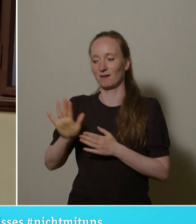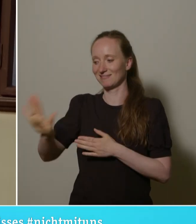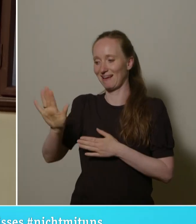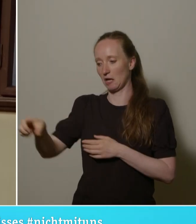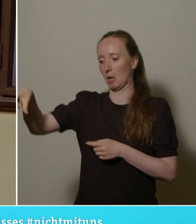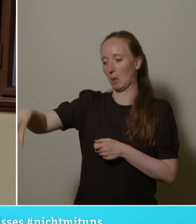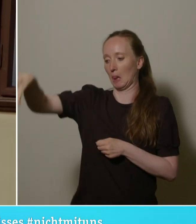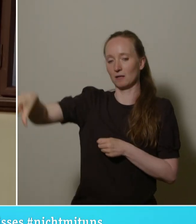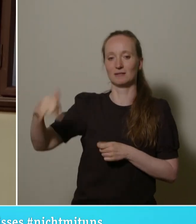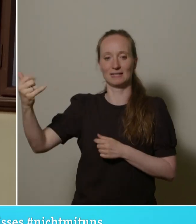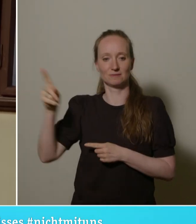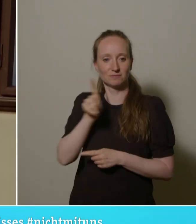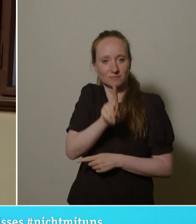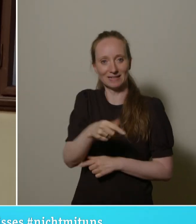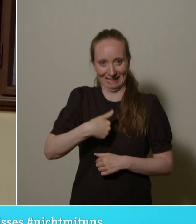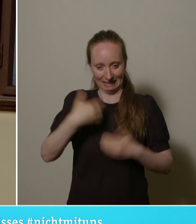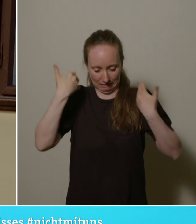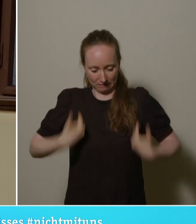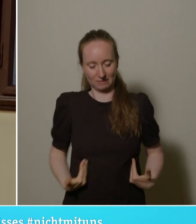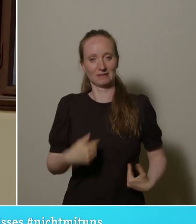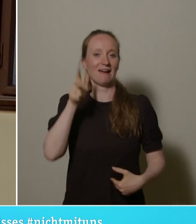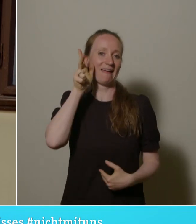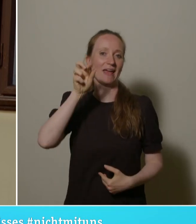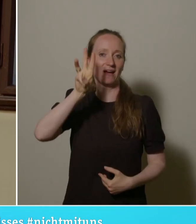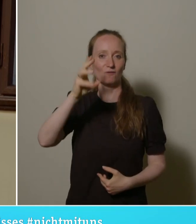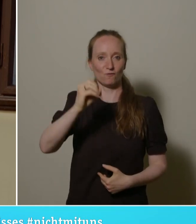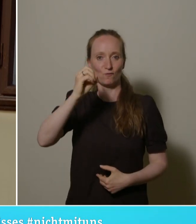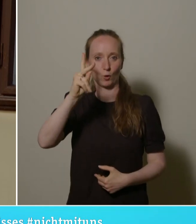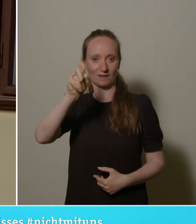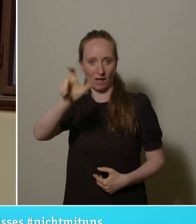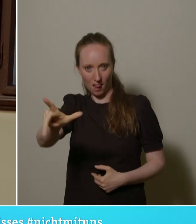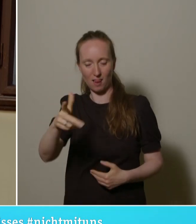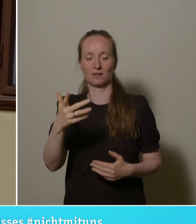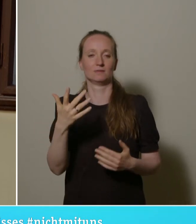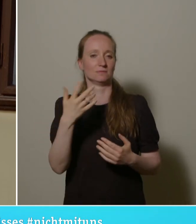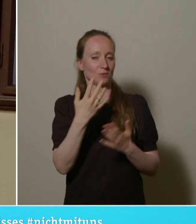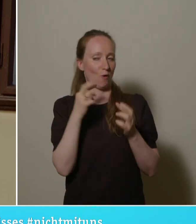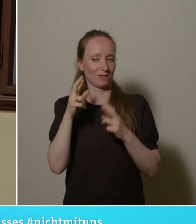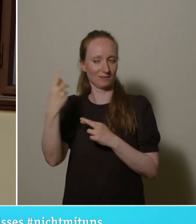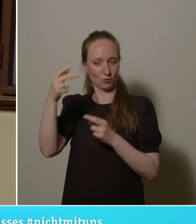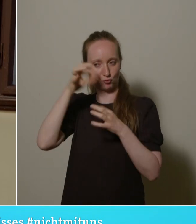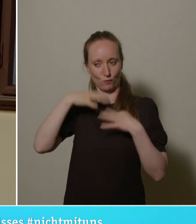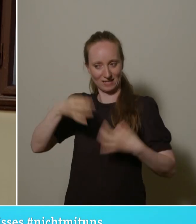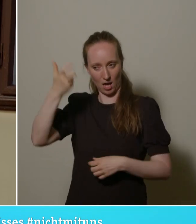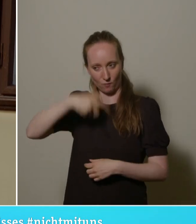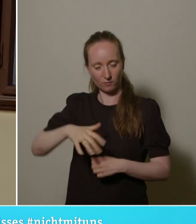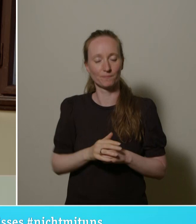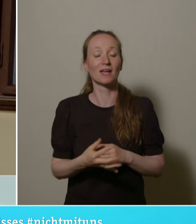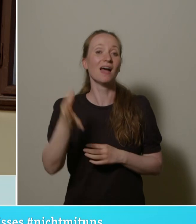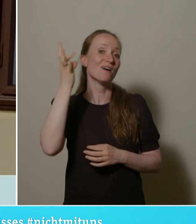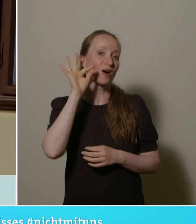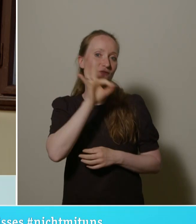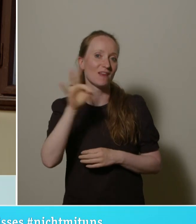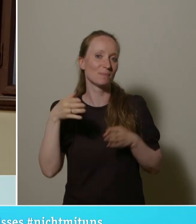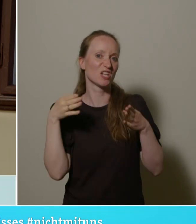stehe jetzt hier vorne als Reinhard Böckel und hoffe, dass er mit meiner Rede zufrieden sein wird, worum es mir geht. Frau Flämig-Winkler hat schon vollkommen zu Recht darauf hingewiesen,